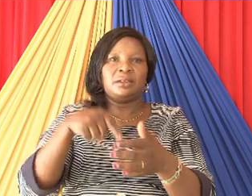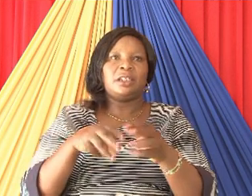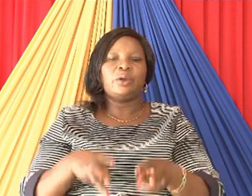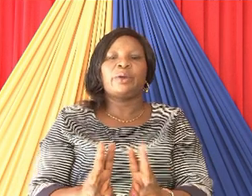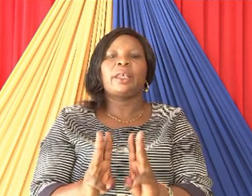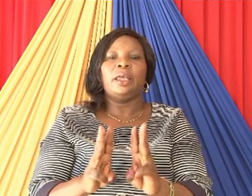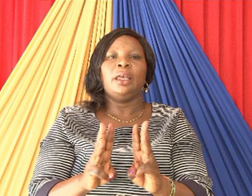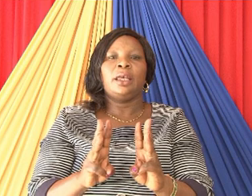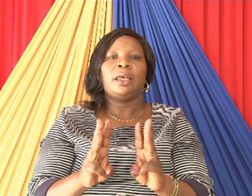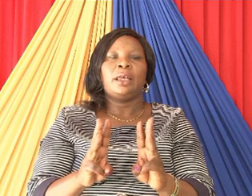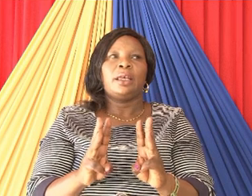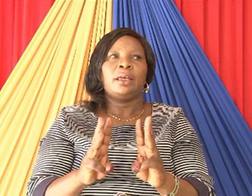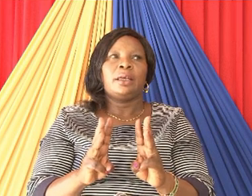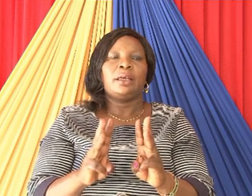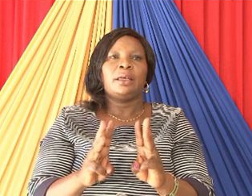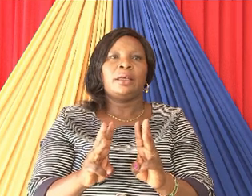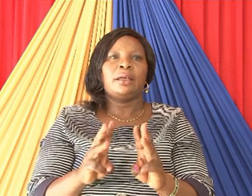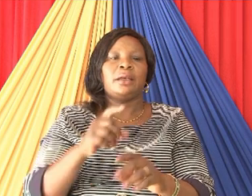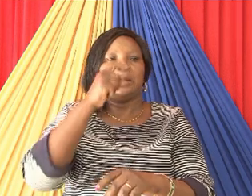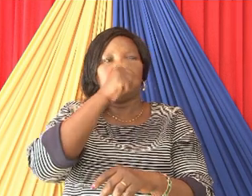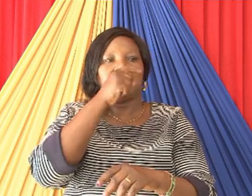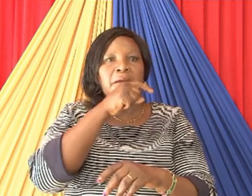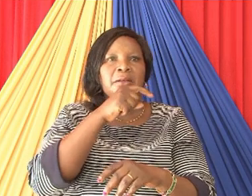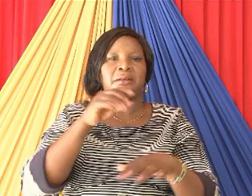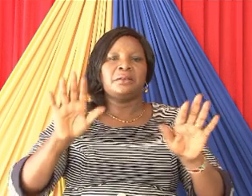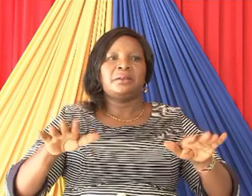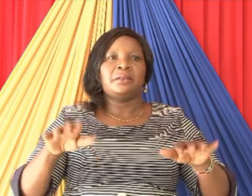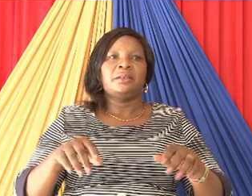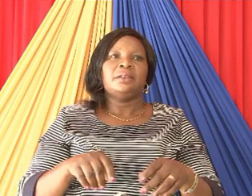Mbegu ndege wakaja wakazila.